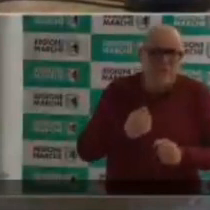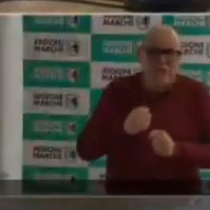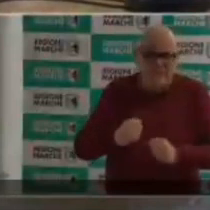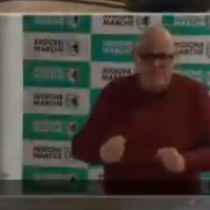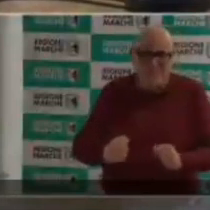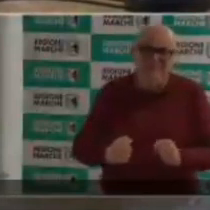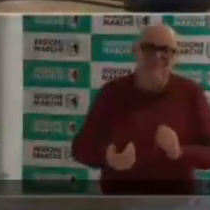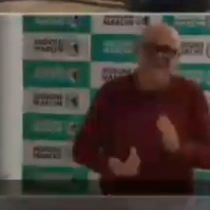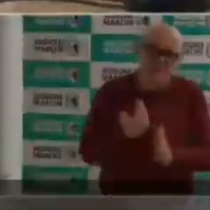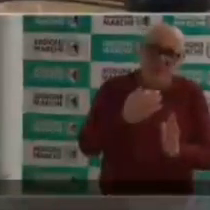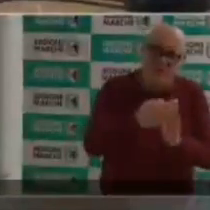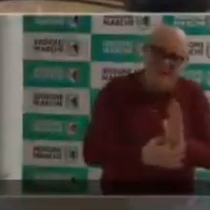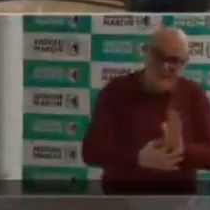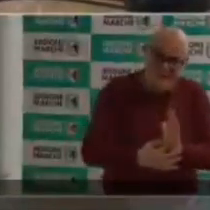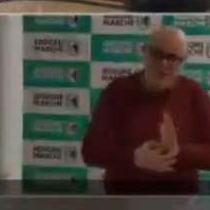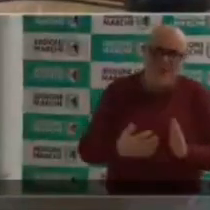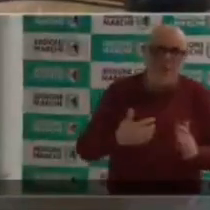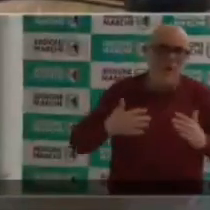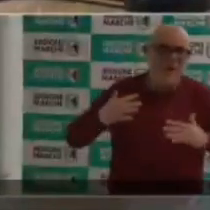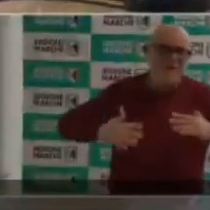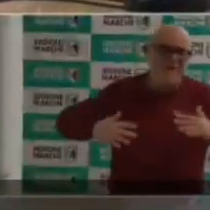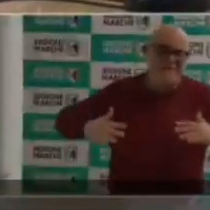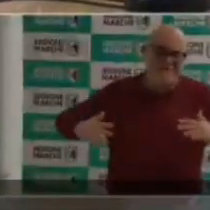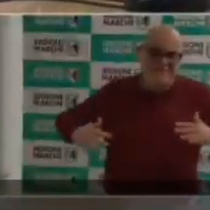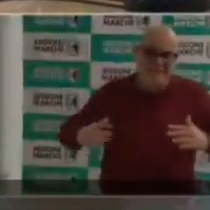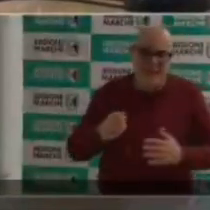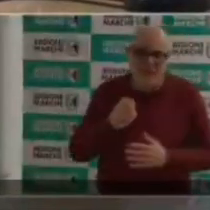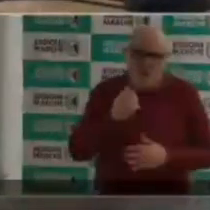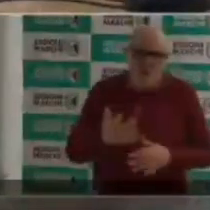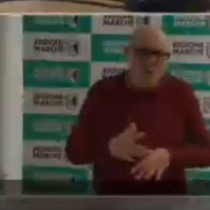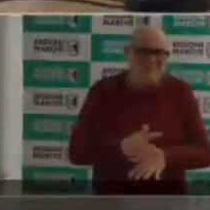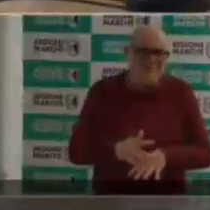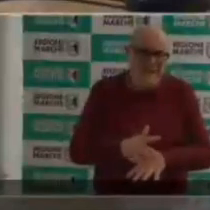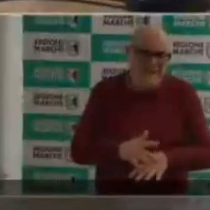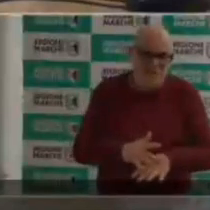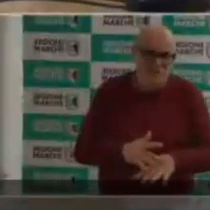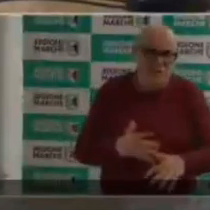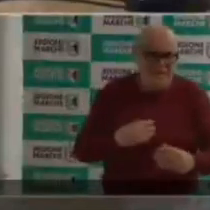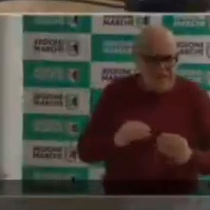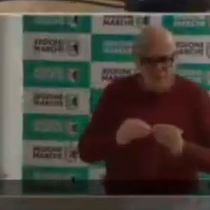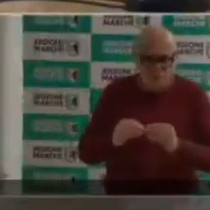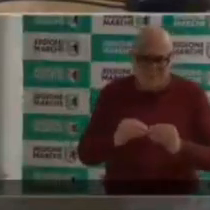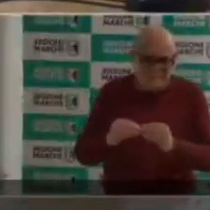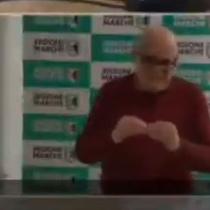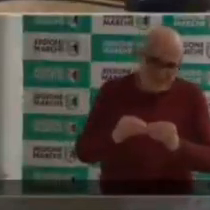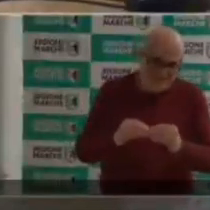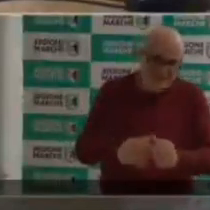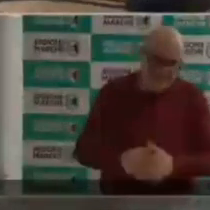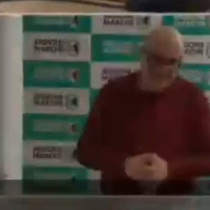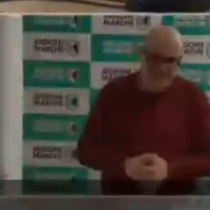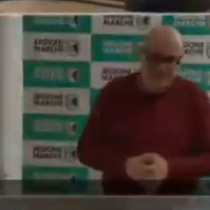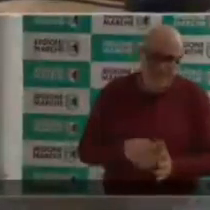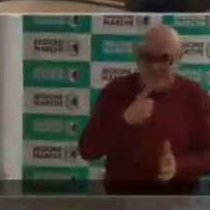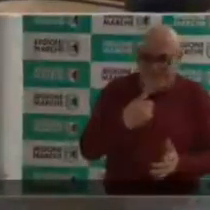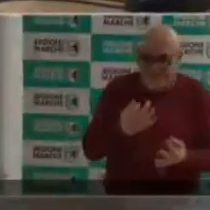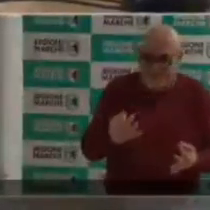la flessibilità e il buon senso che abbiamo nelle condizioni di poter aggiustare un po' il tiro. Dico bene,